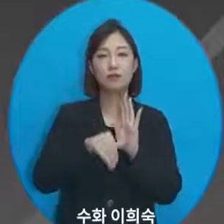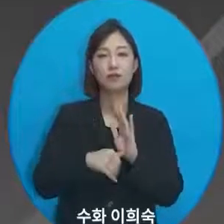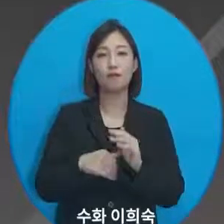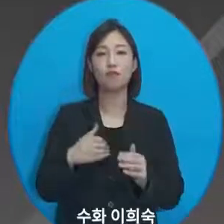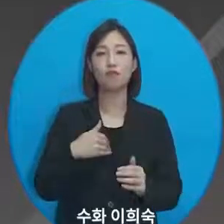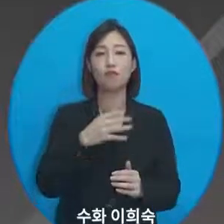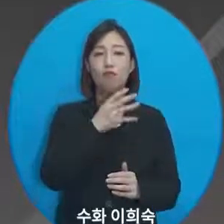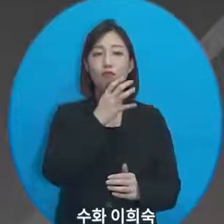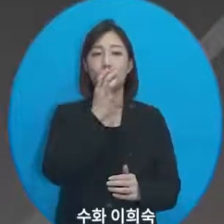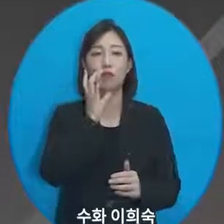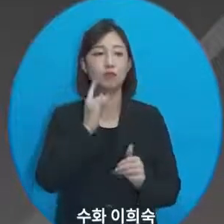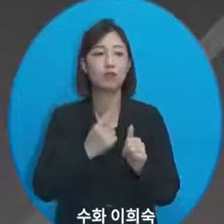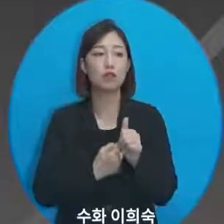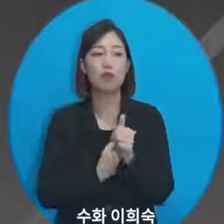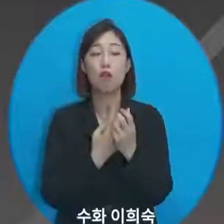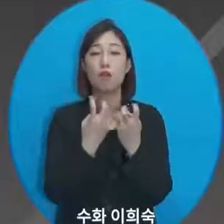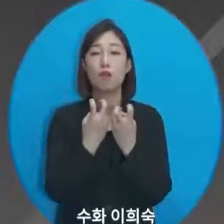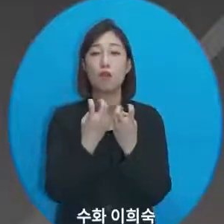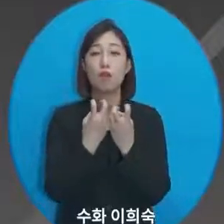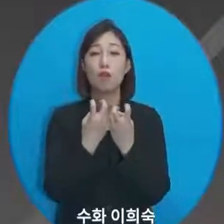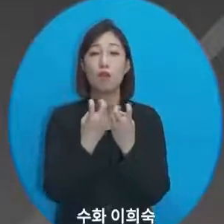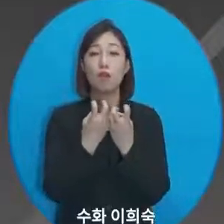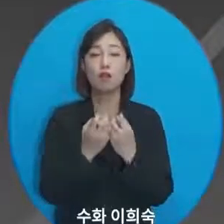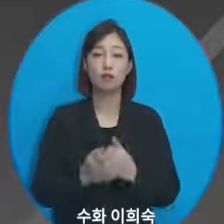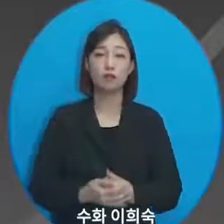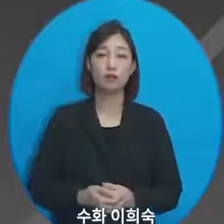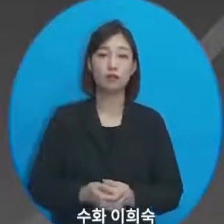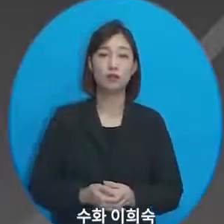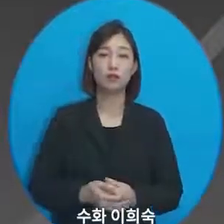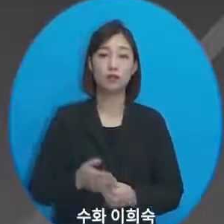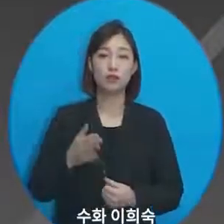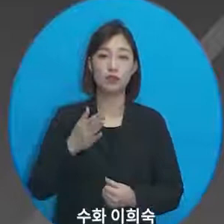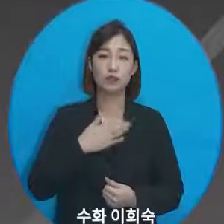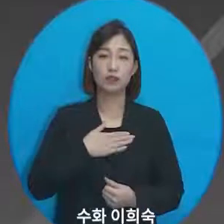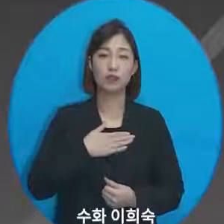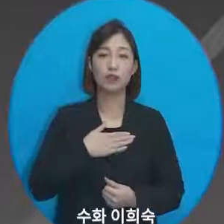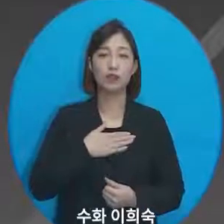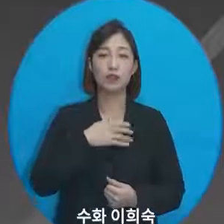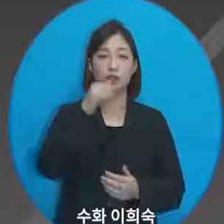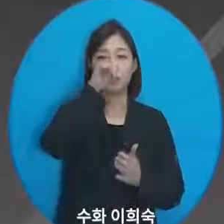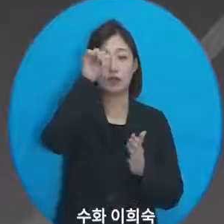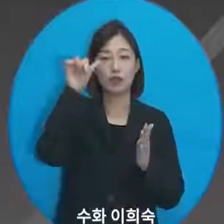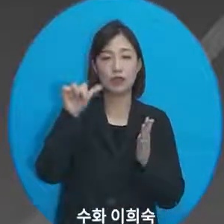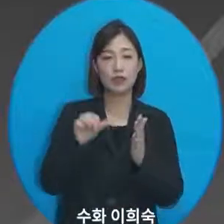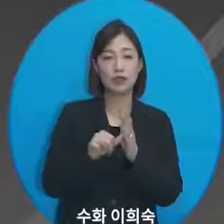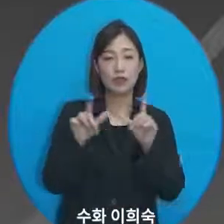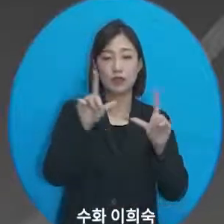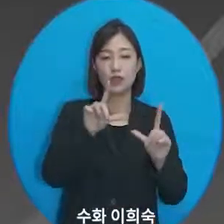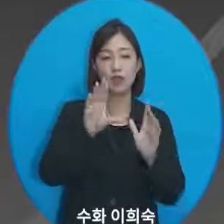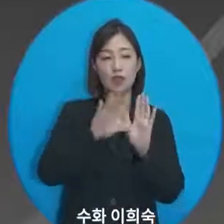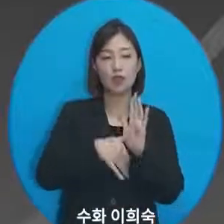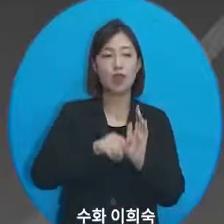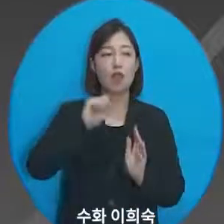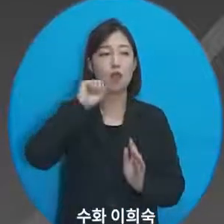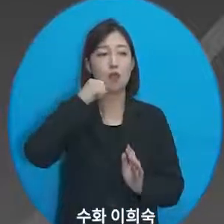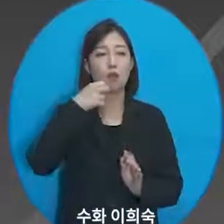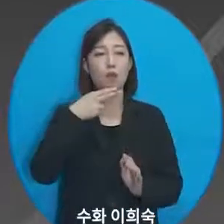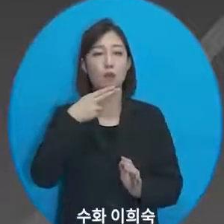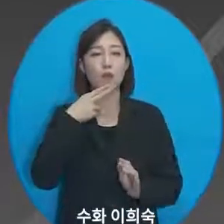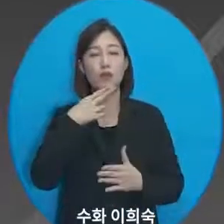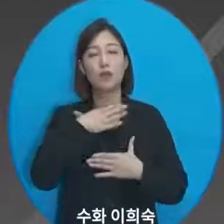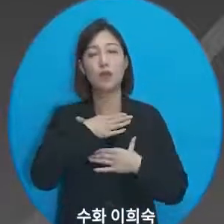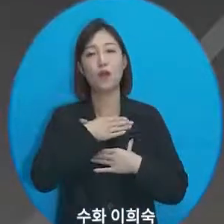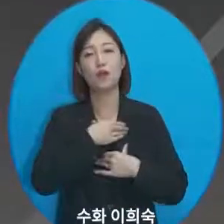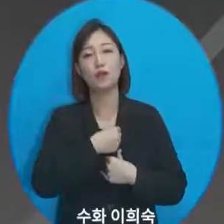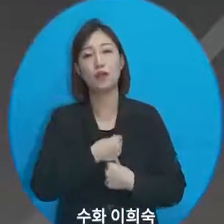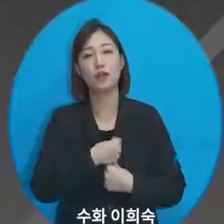때 에이징 인 플레이스, 즉 자기가 살고 있는 곳에서 어려움 없이 늙어갈 수 있는 바로